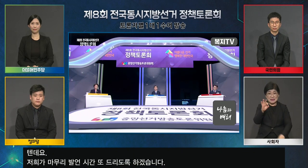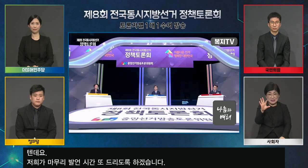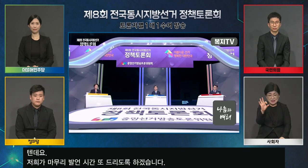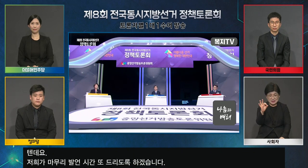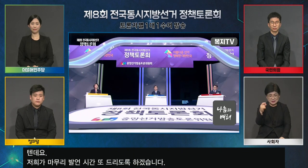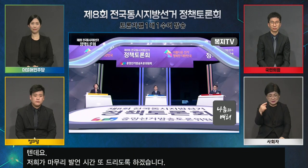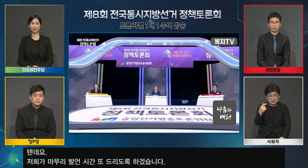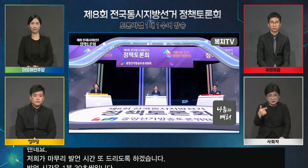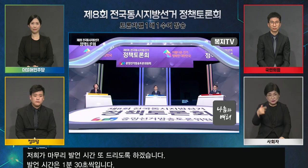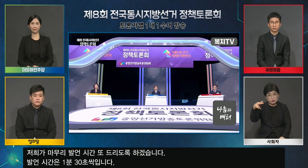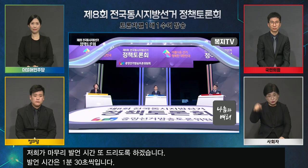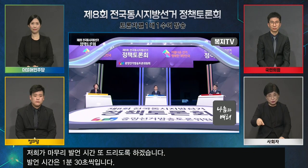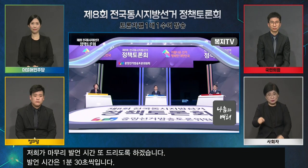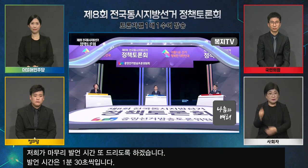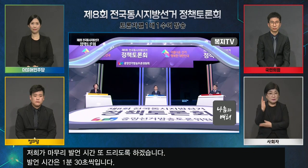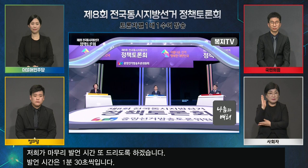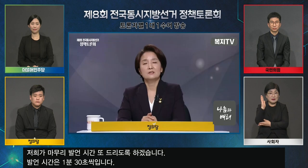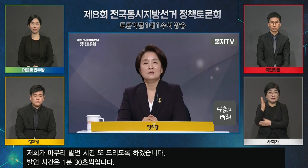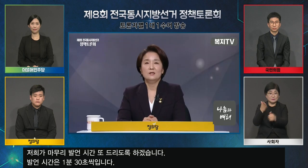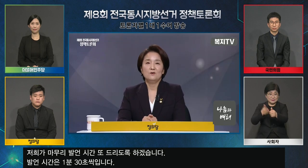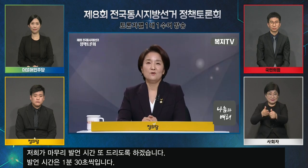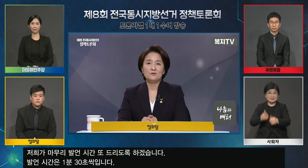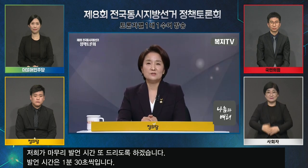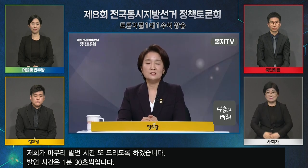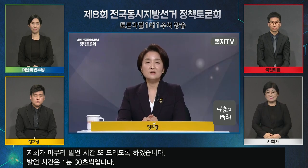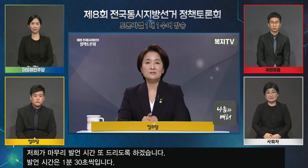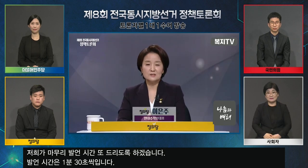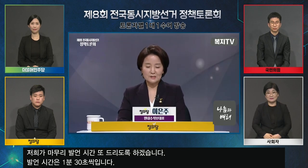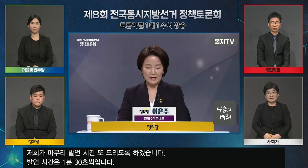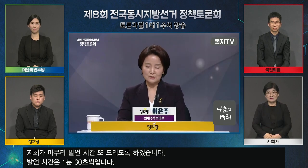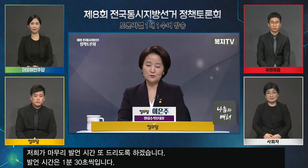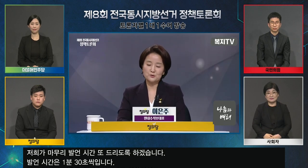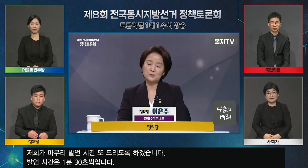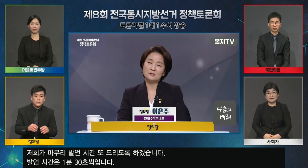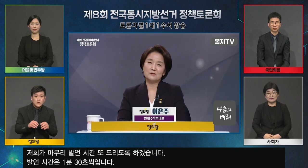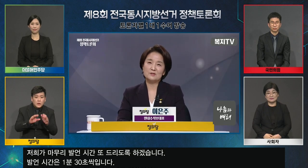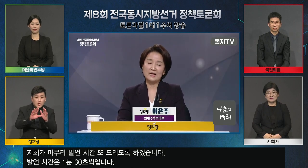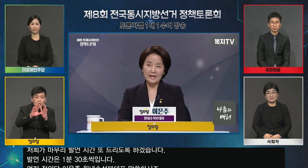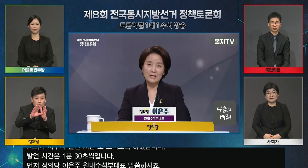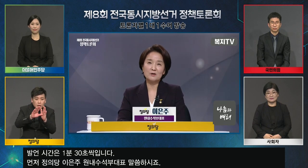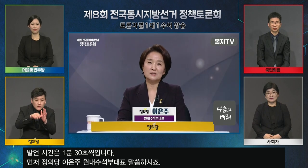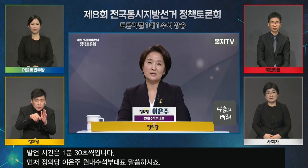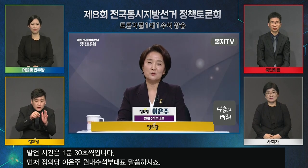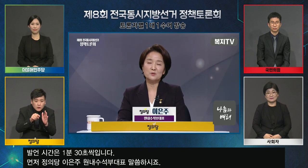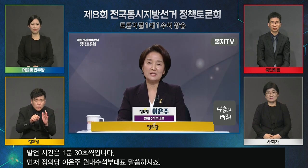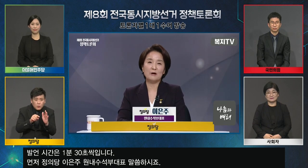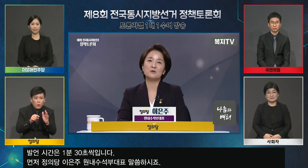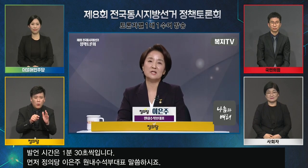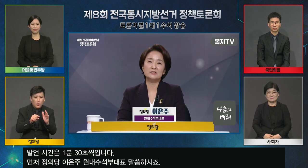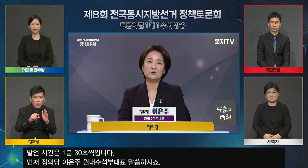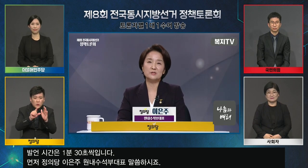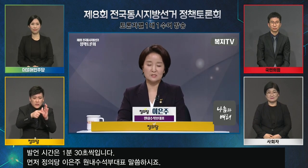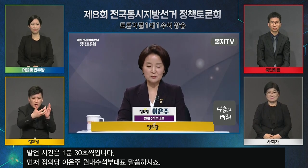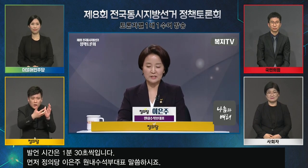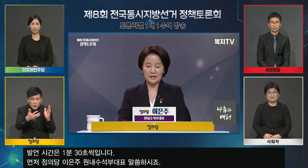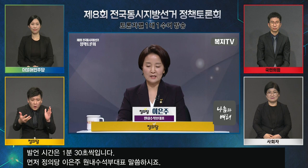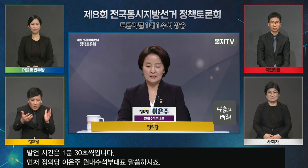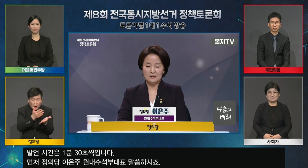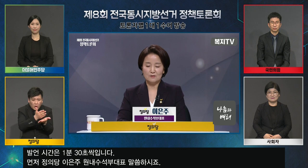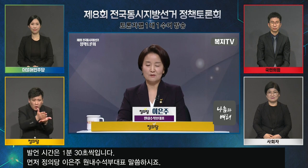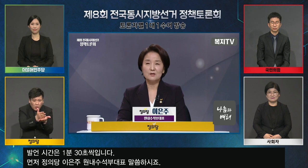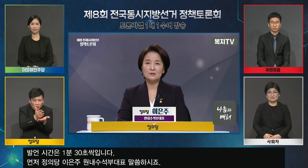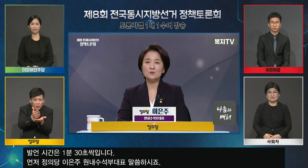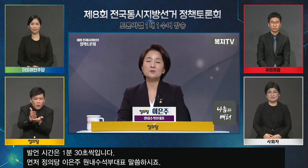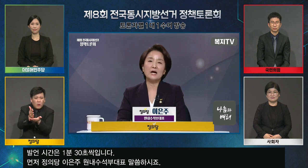원내수석부대표 말씀하시죠. 네, 시대는 갈수록 다양화되고 다원화되고 있습니다.